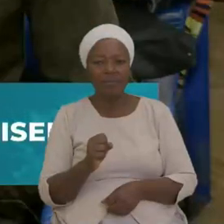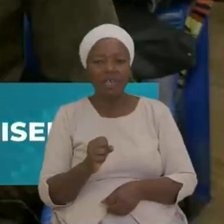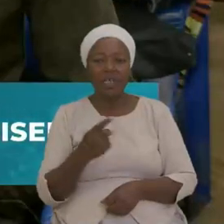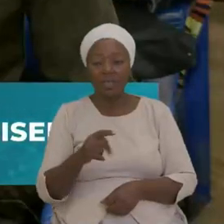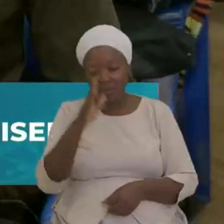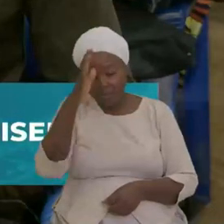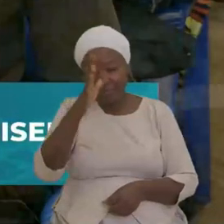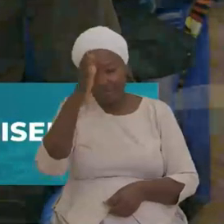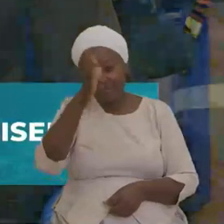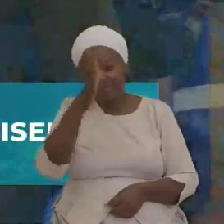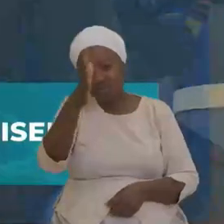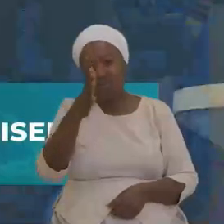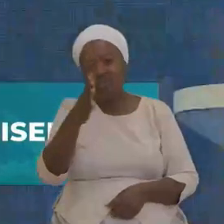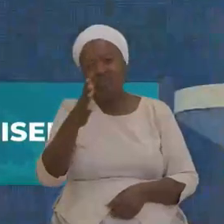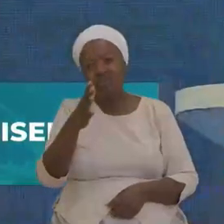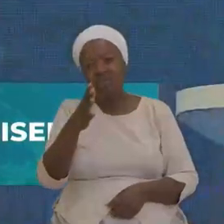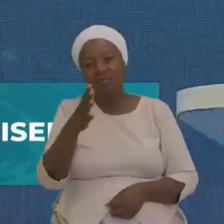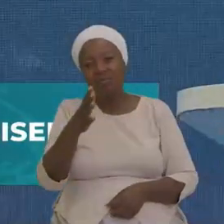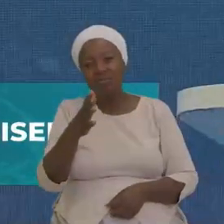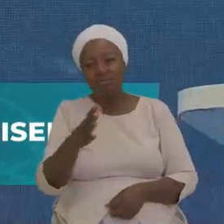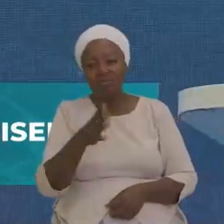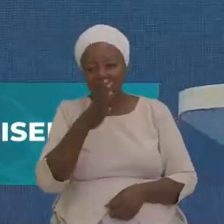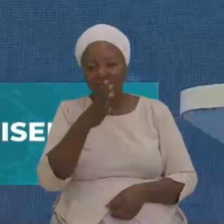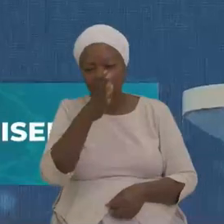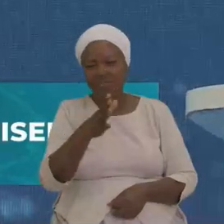Leurs grands-parents étaient en Égypte.